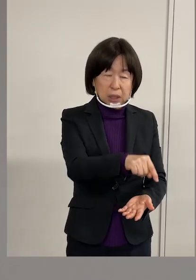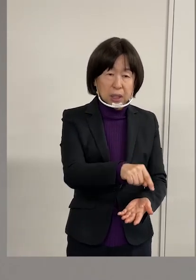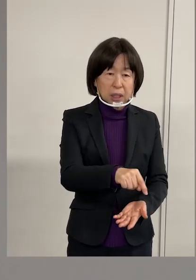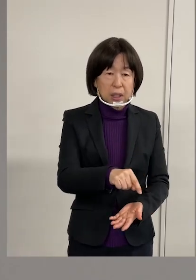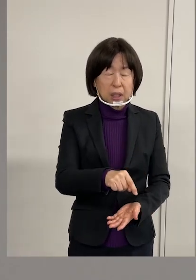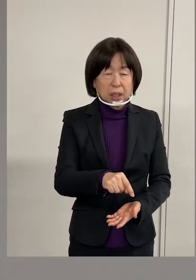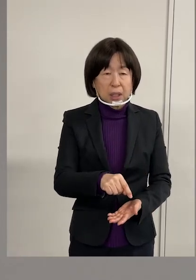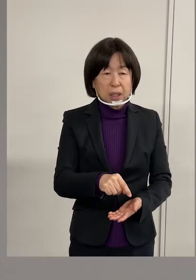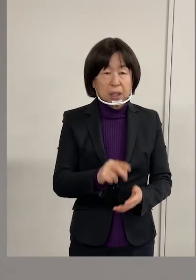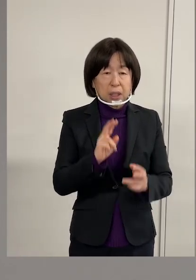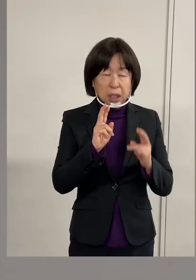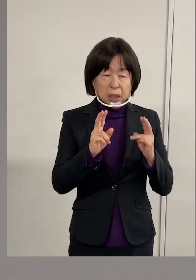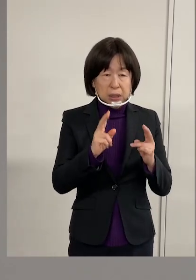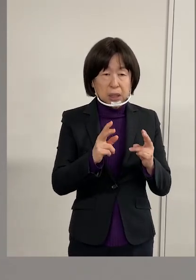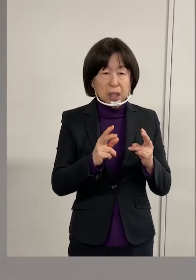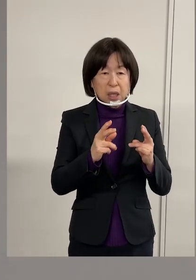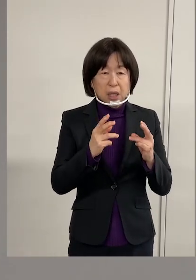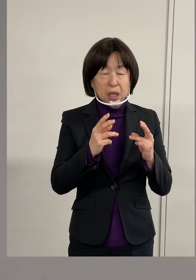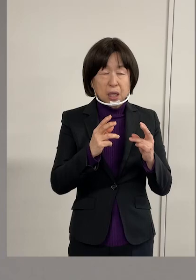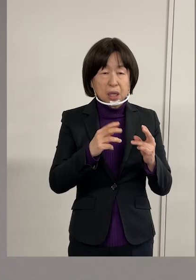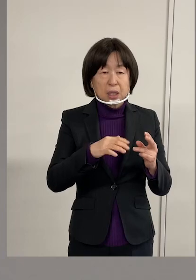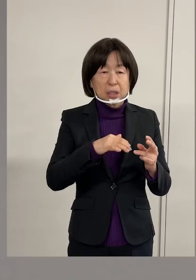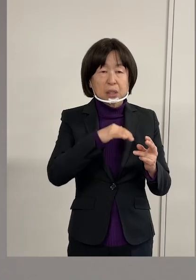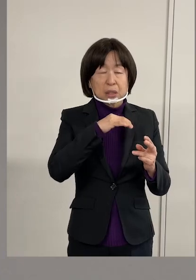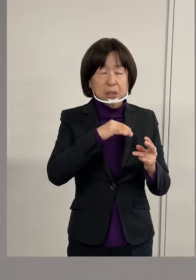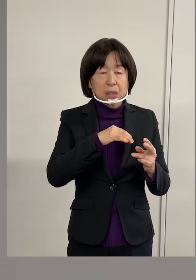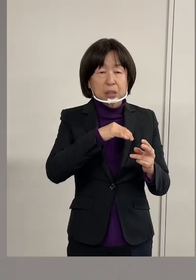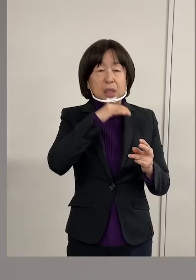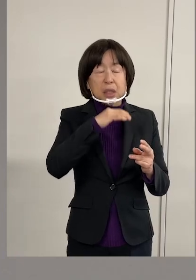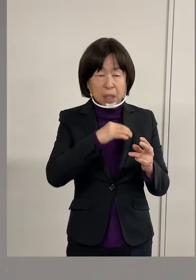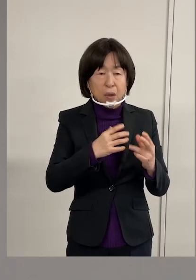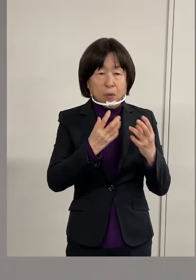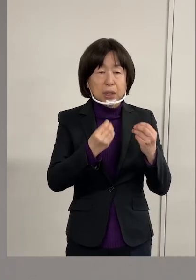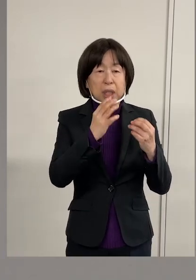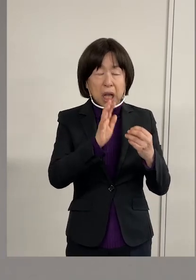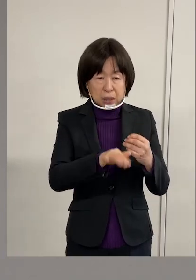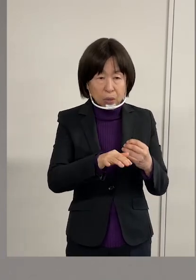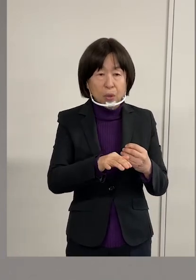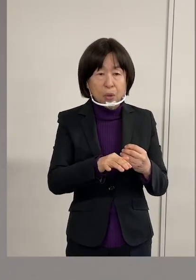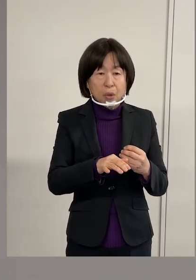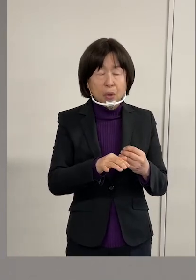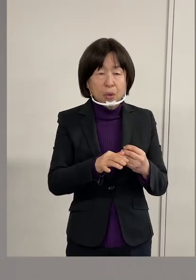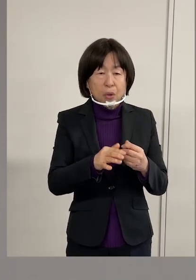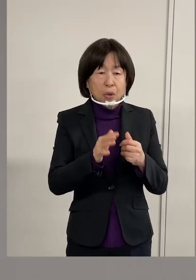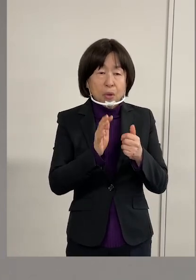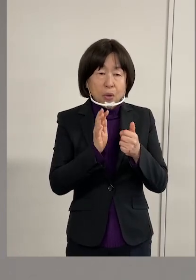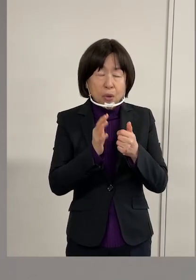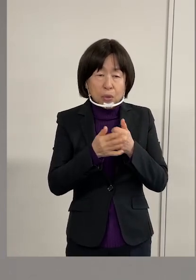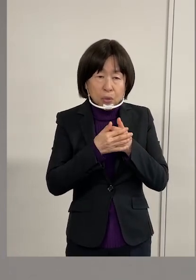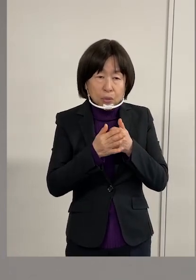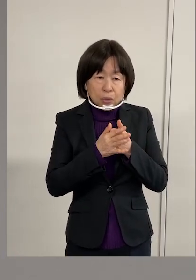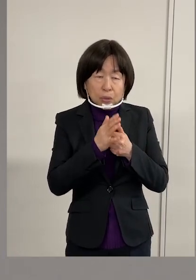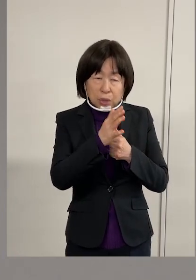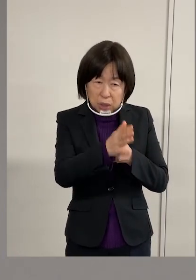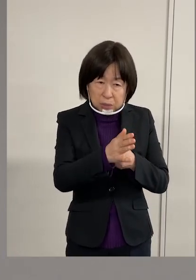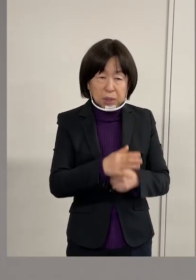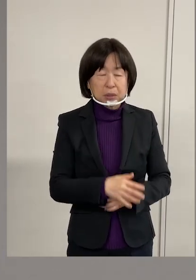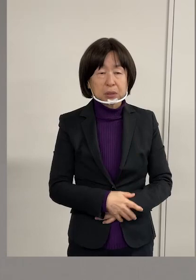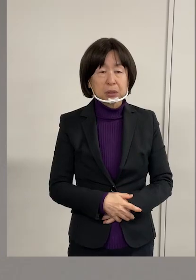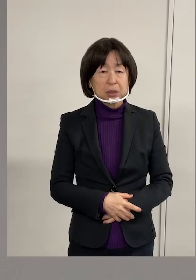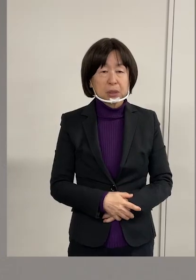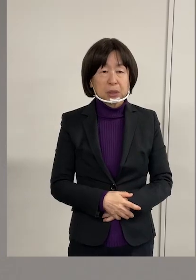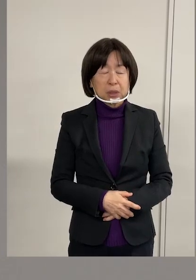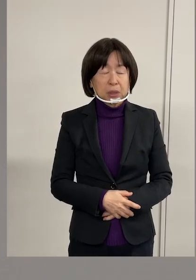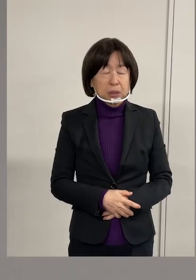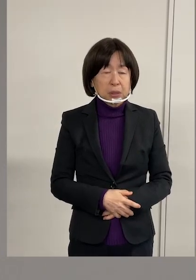力してくださいという声掛けもしていく必要があるし、特に保護士とか民生員さん、ここ欠員が多い